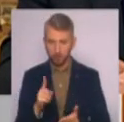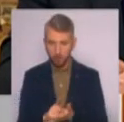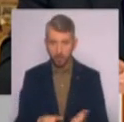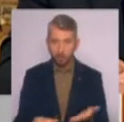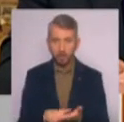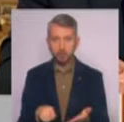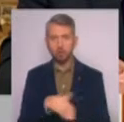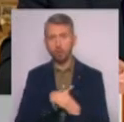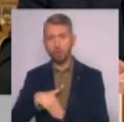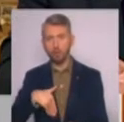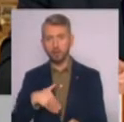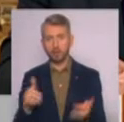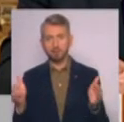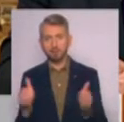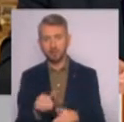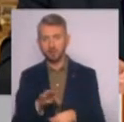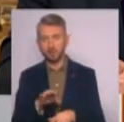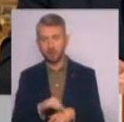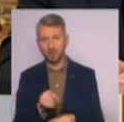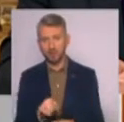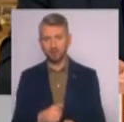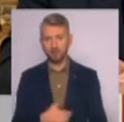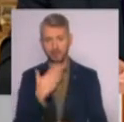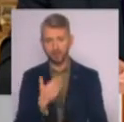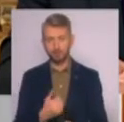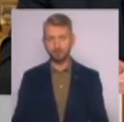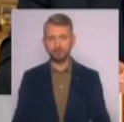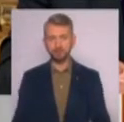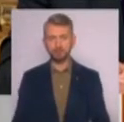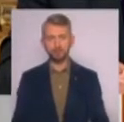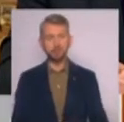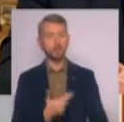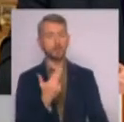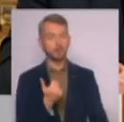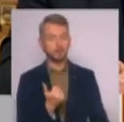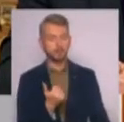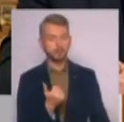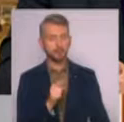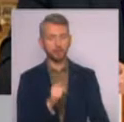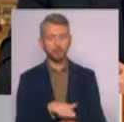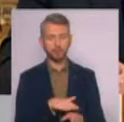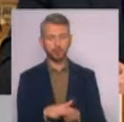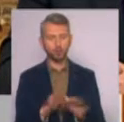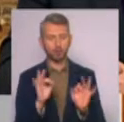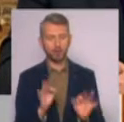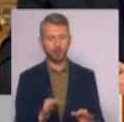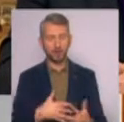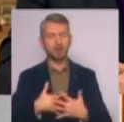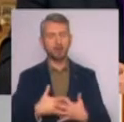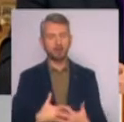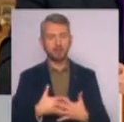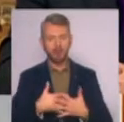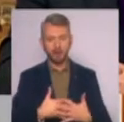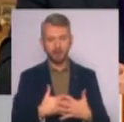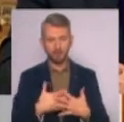щоб легкі, ну, менше горіть на них. Дякую. Да. Ви абсолютно праві, дихальна